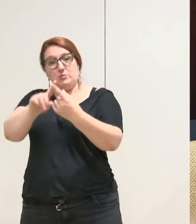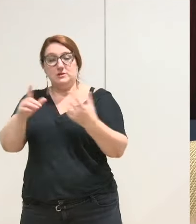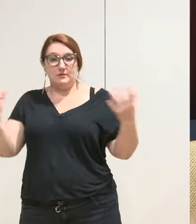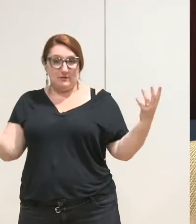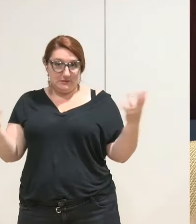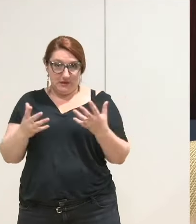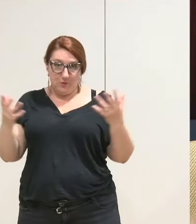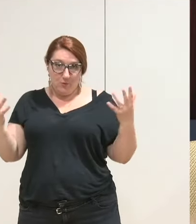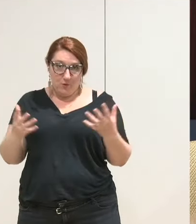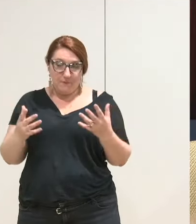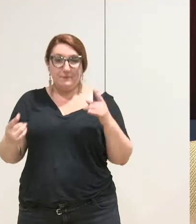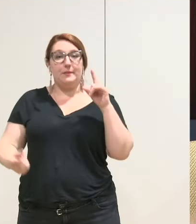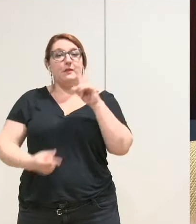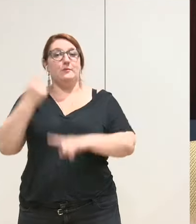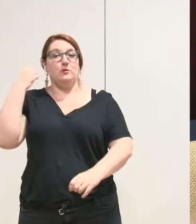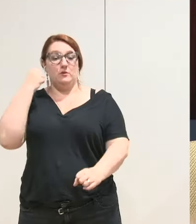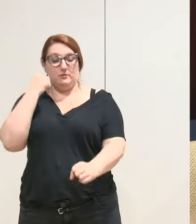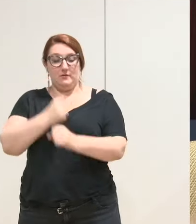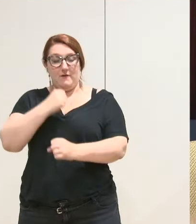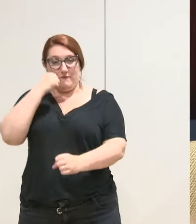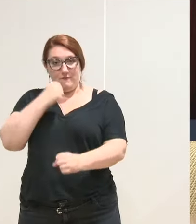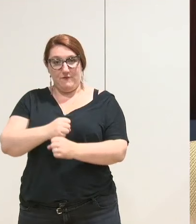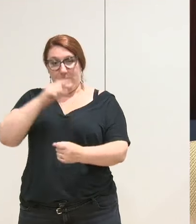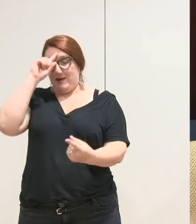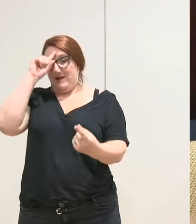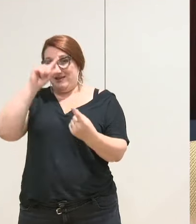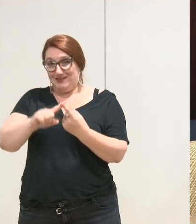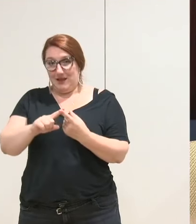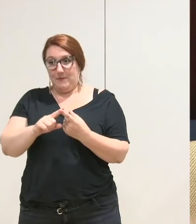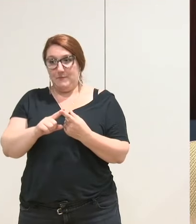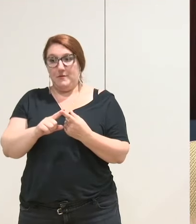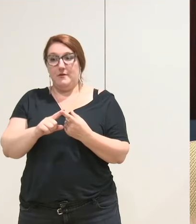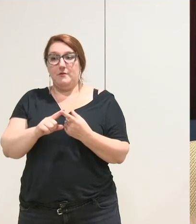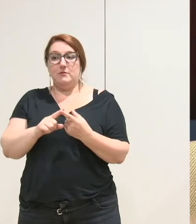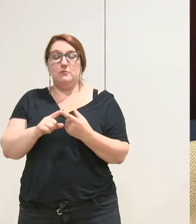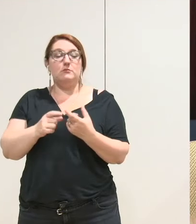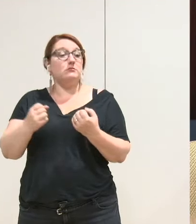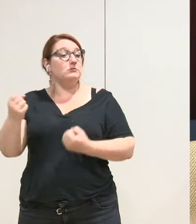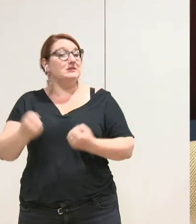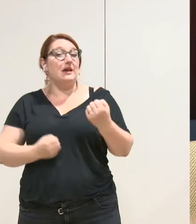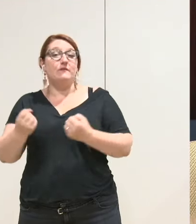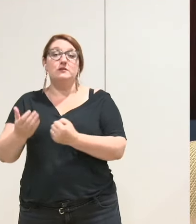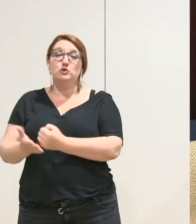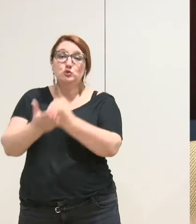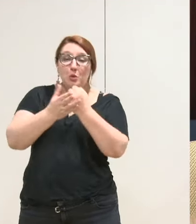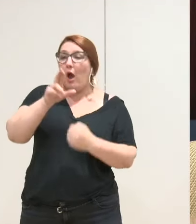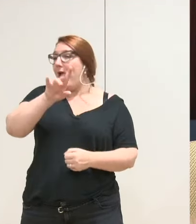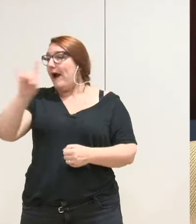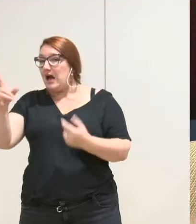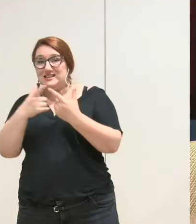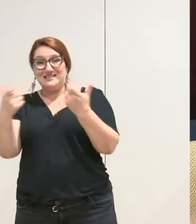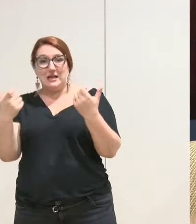pouvoir travailler derrière à un développement de mutualisation notamment de servicees support qui permettront au